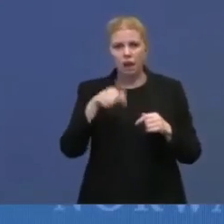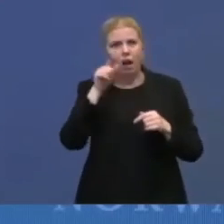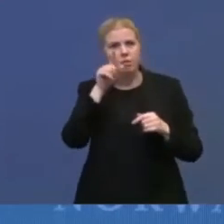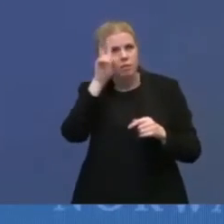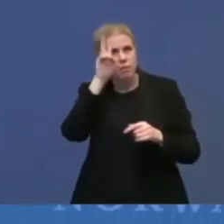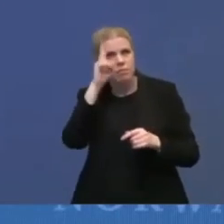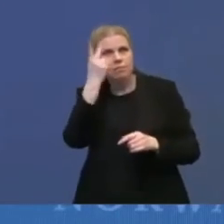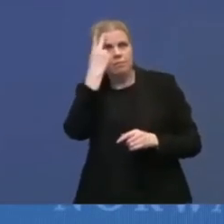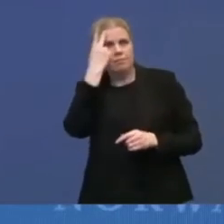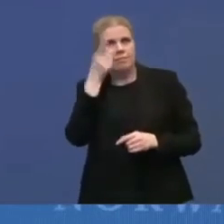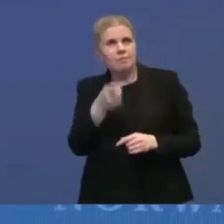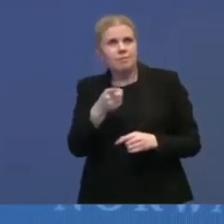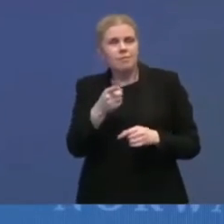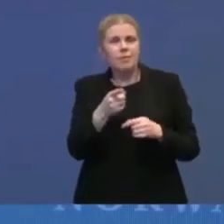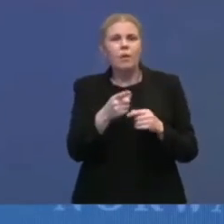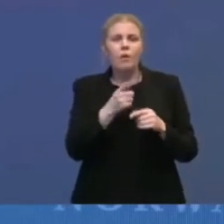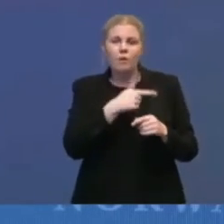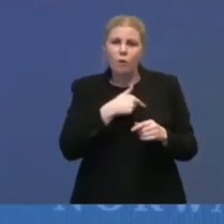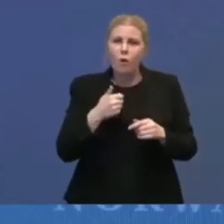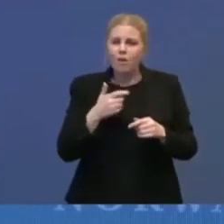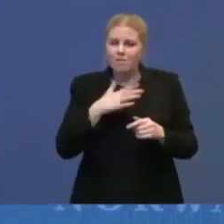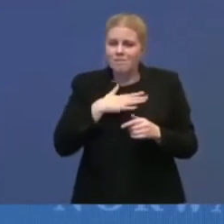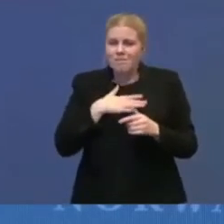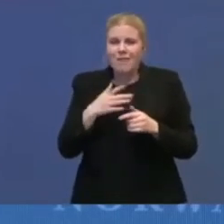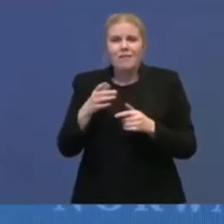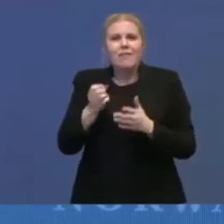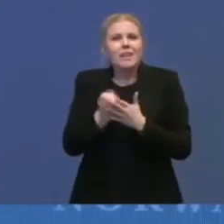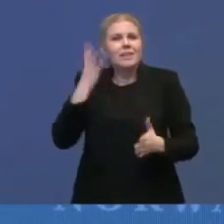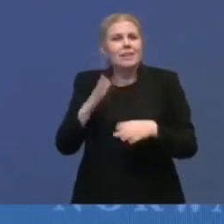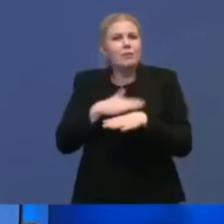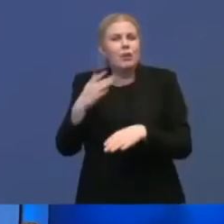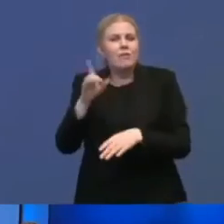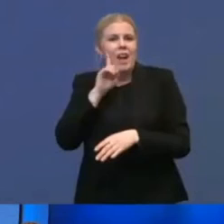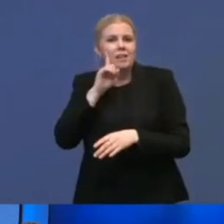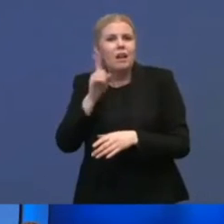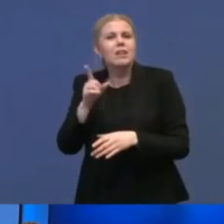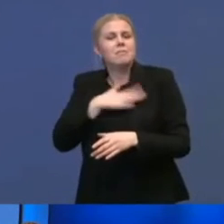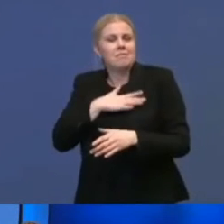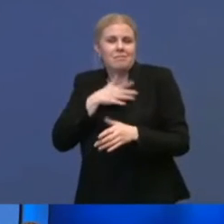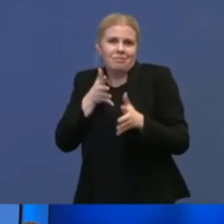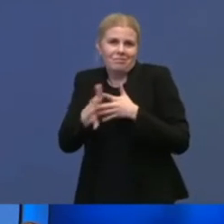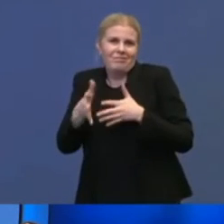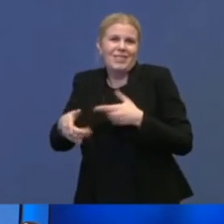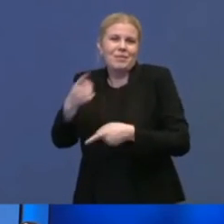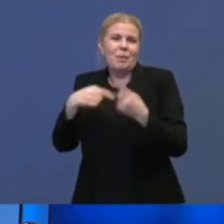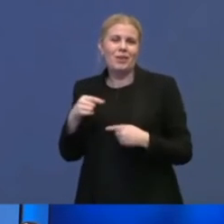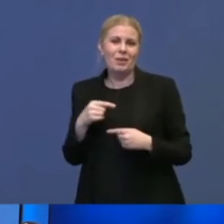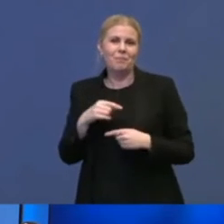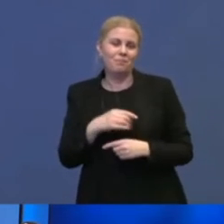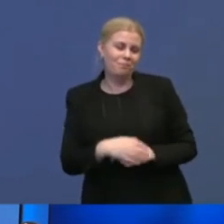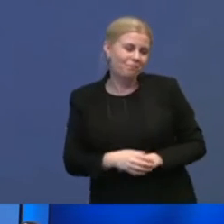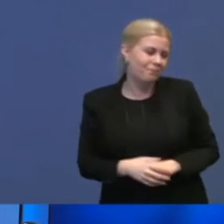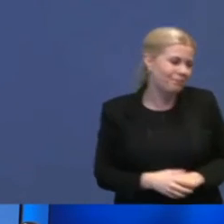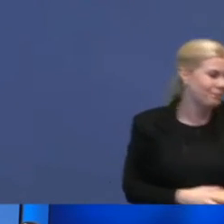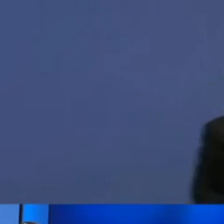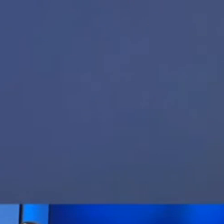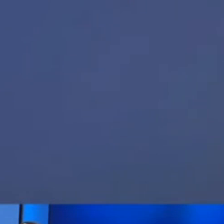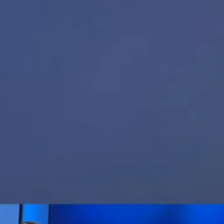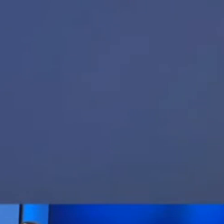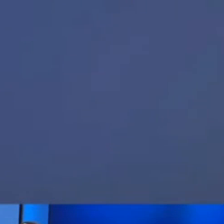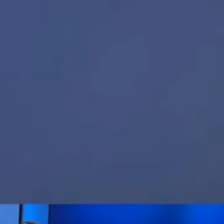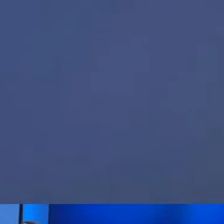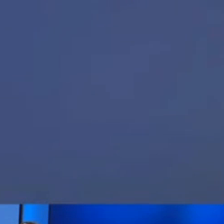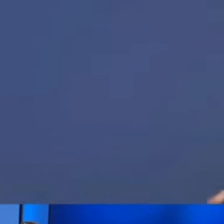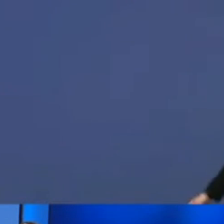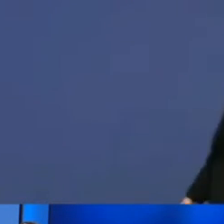lahayn. Haddan nolul maalmiyatka anna qaaliga aah aya inu dib u sui chanina. Meha tsenid maanta farhad gara aya i